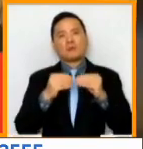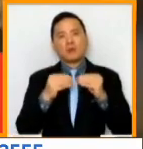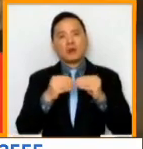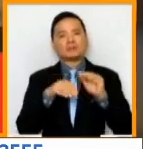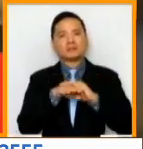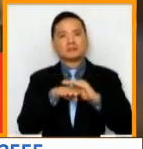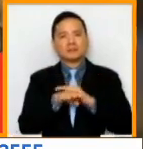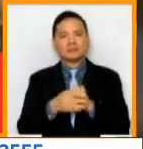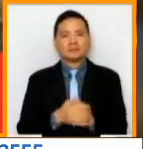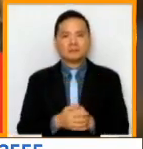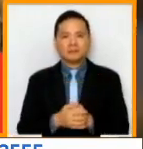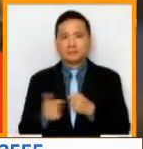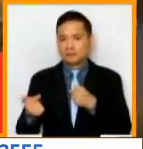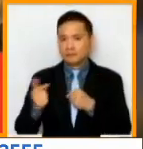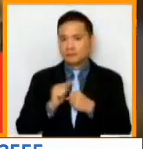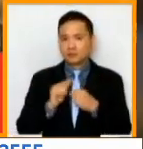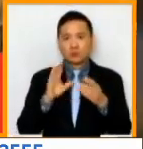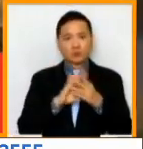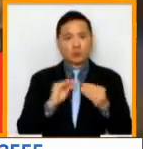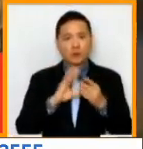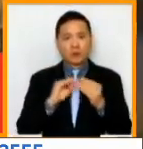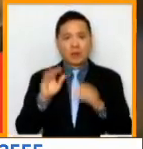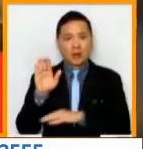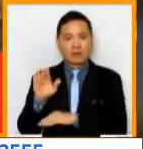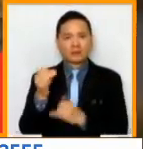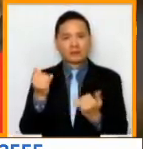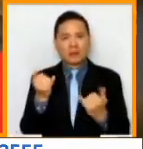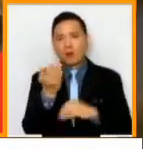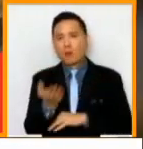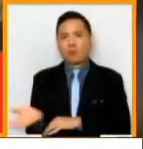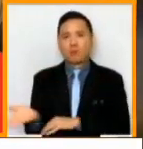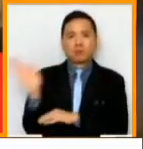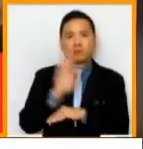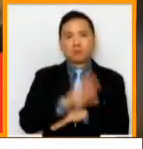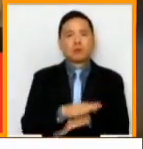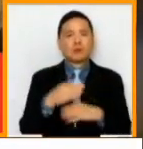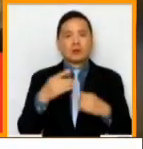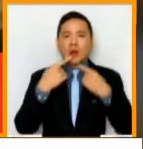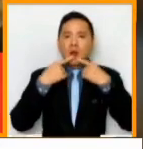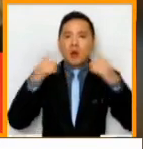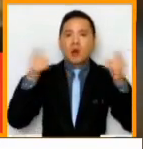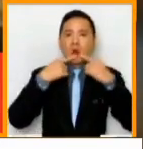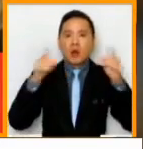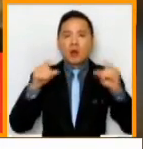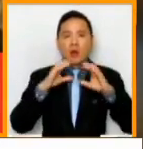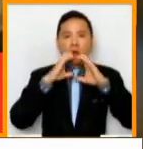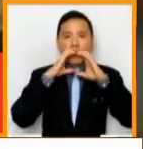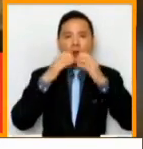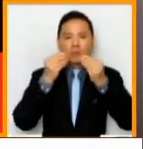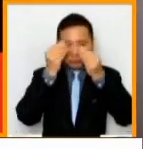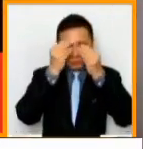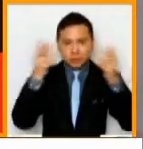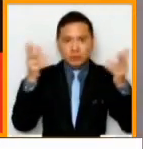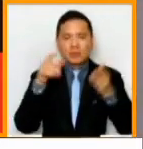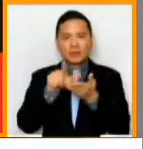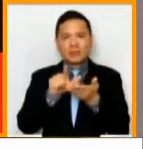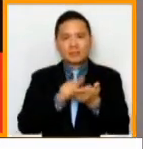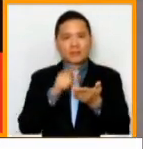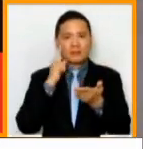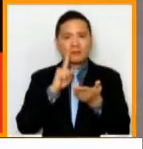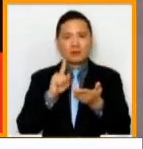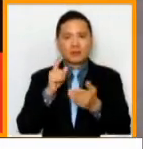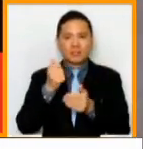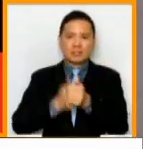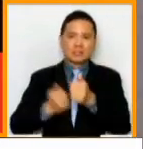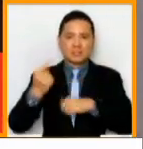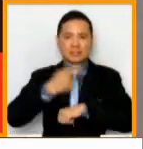hapon, ngayon buong araw na raw naka-broadcast sa mga trompa ang lesson for the day. Community learning na talaga